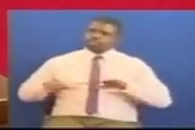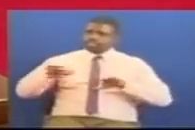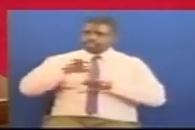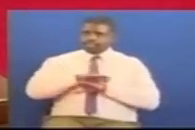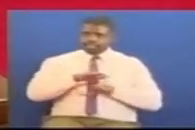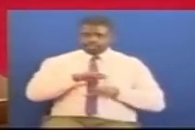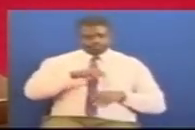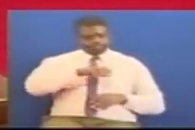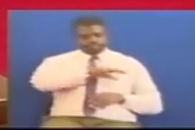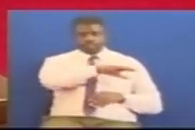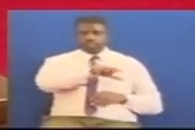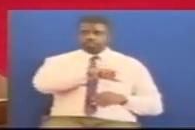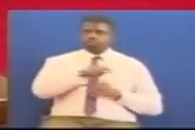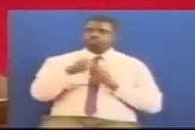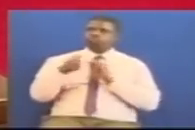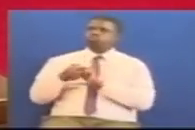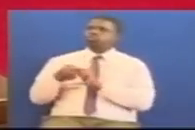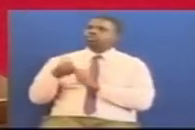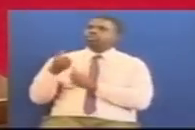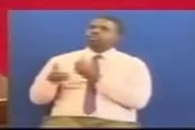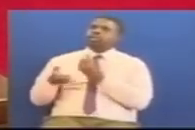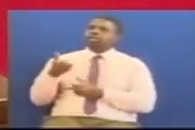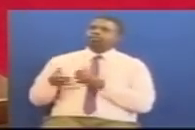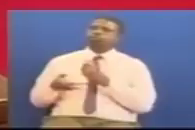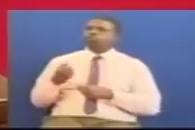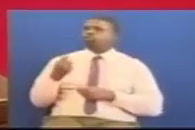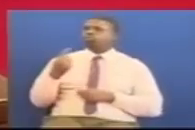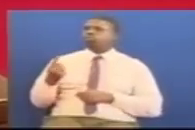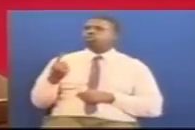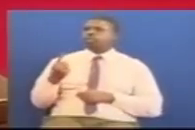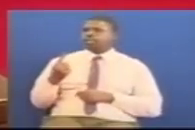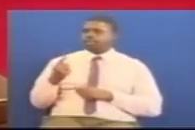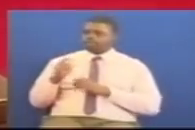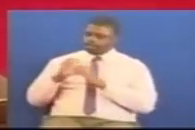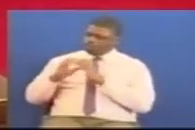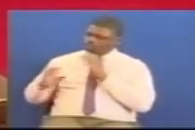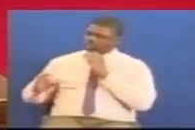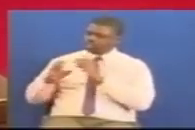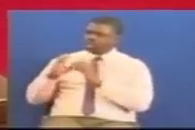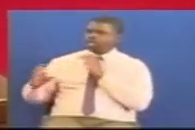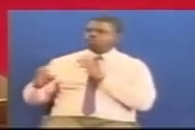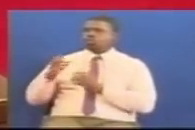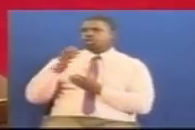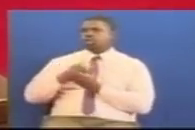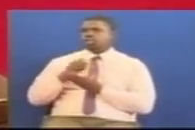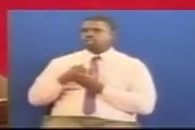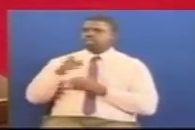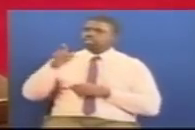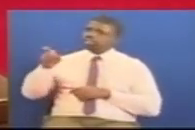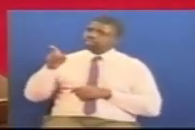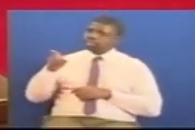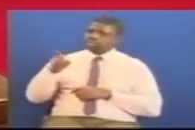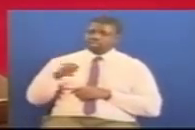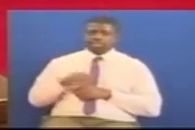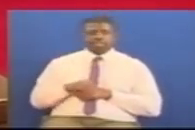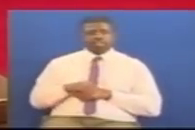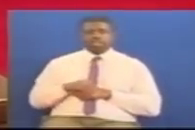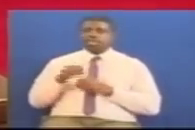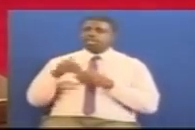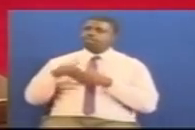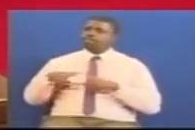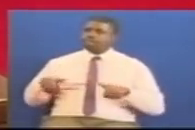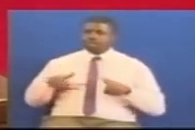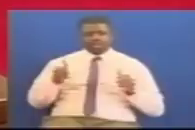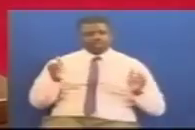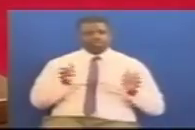jimbo la Mikumi lina changamoto moja ya kupeleka mawasiliano kwa uhakika. Lile jimbo linapakana sana na